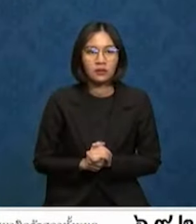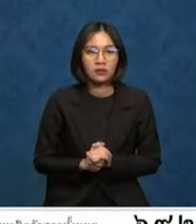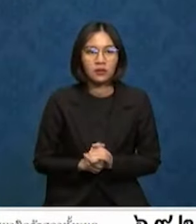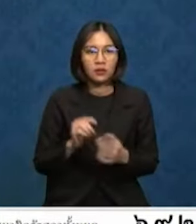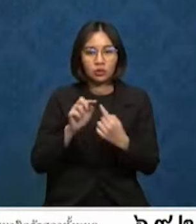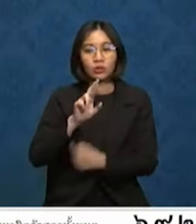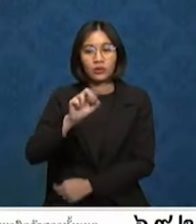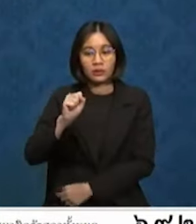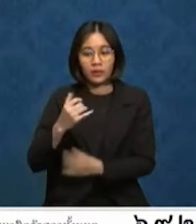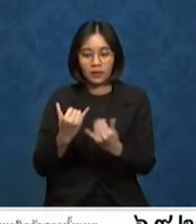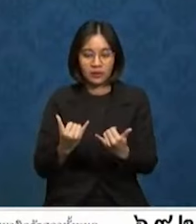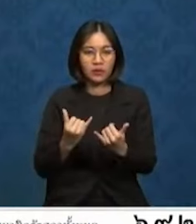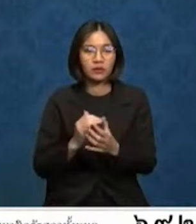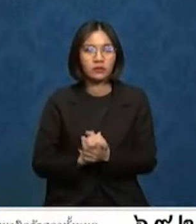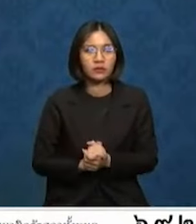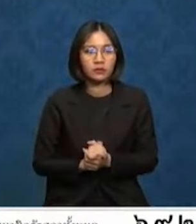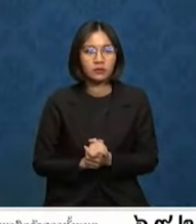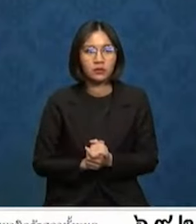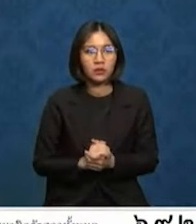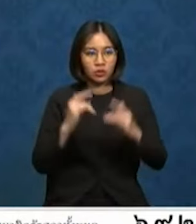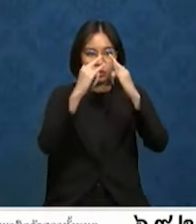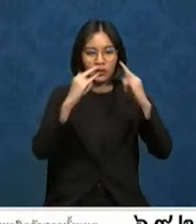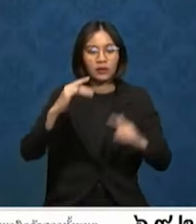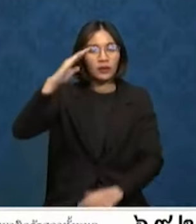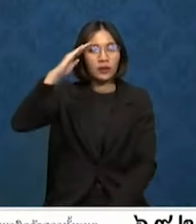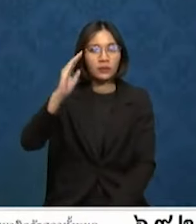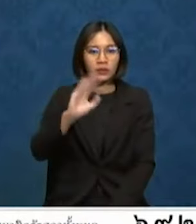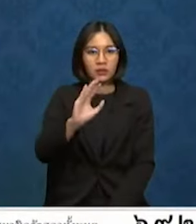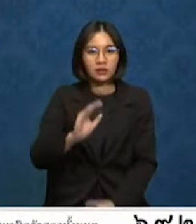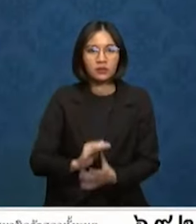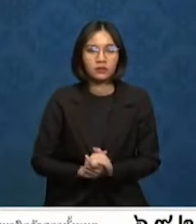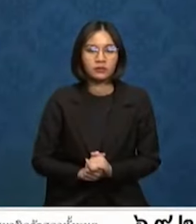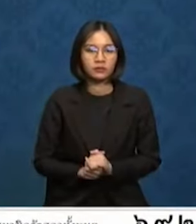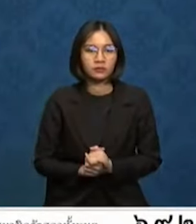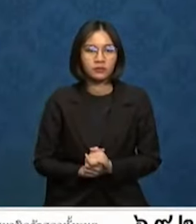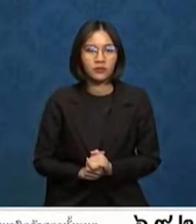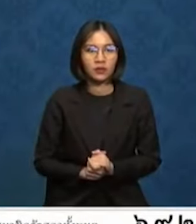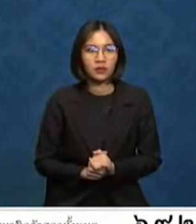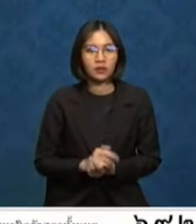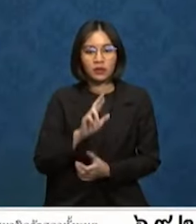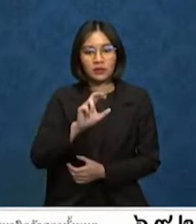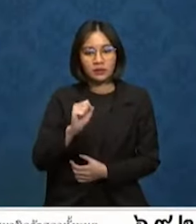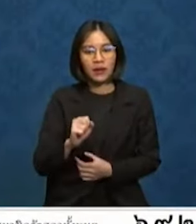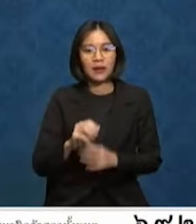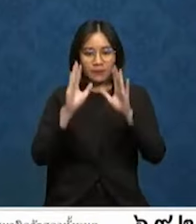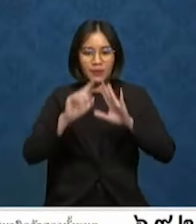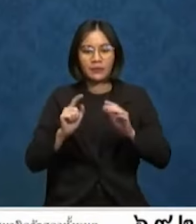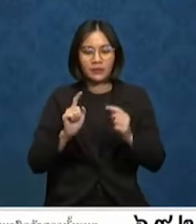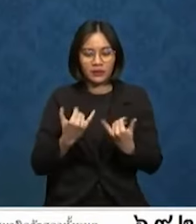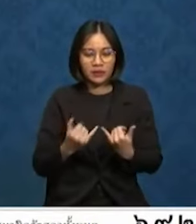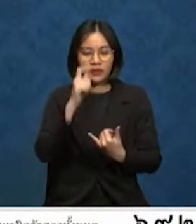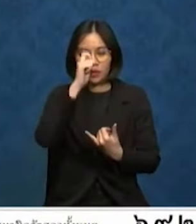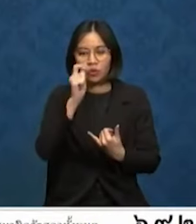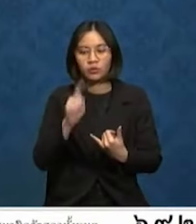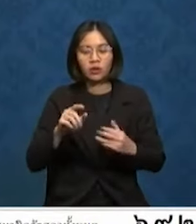ในสภานะไม่ได้ไปตั้งในคทหารนะถ้าตั้งในสภามันออกมาแบบนี้ต้องเคารพกัน